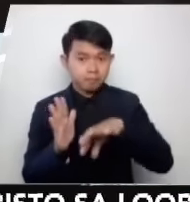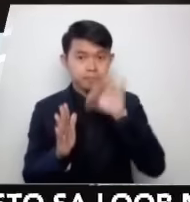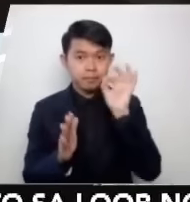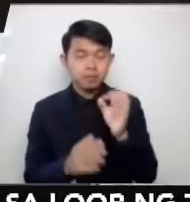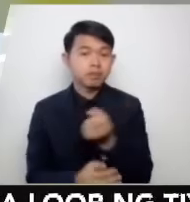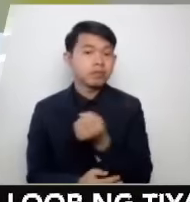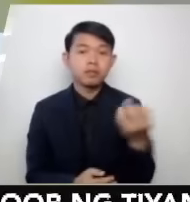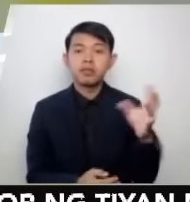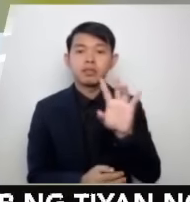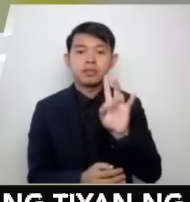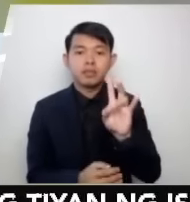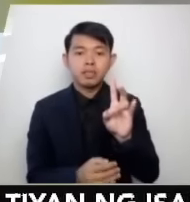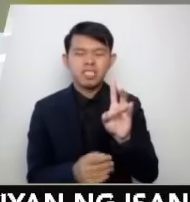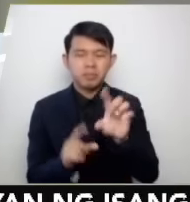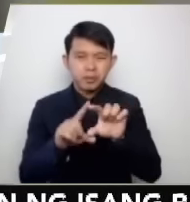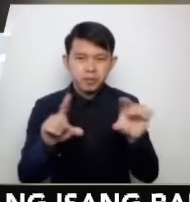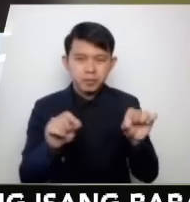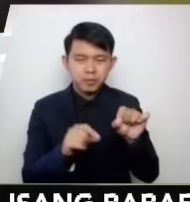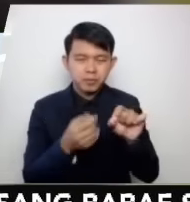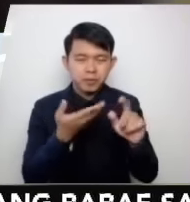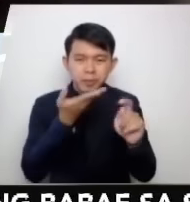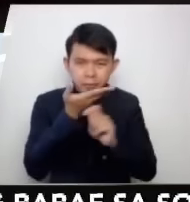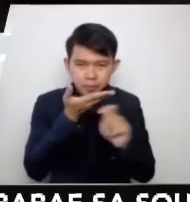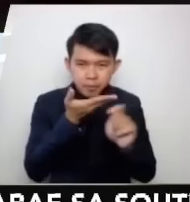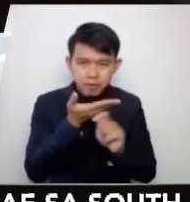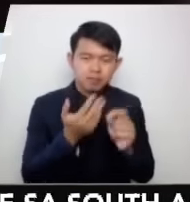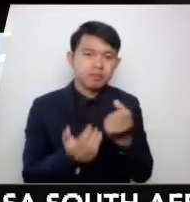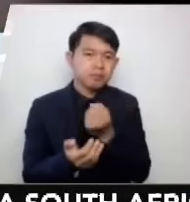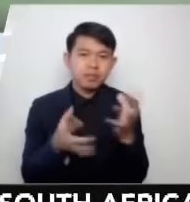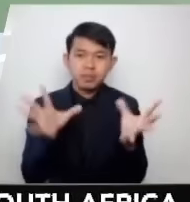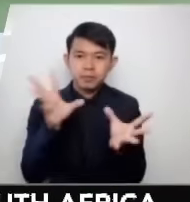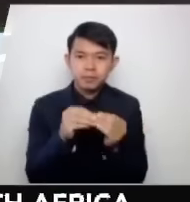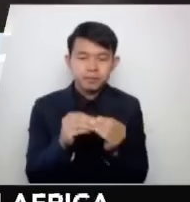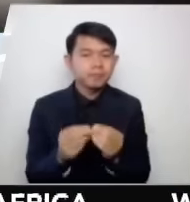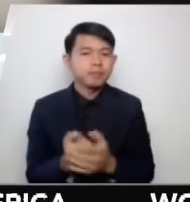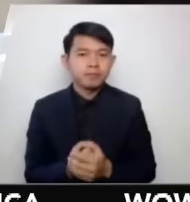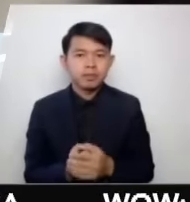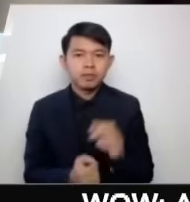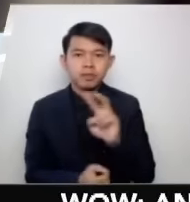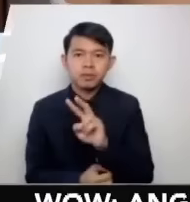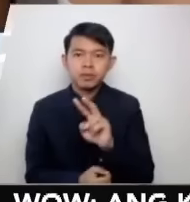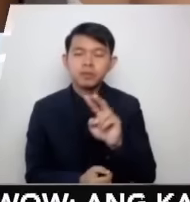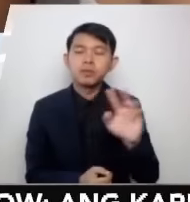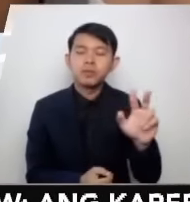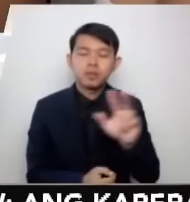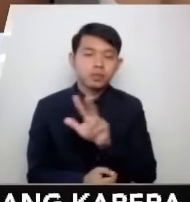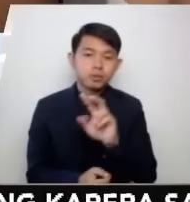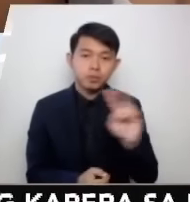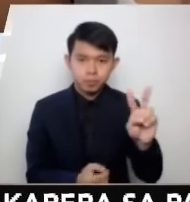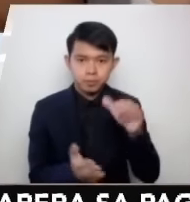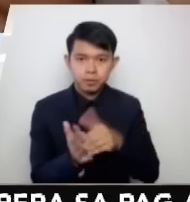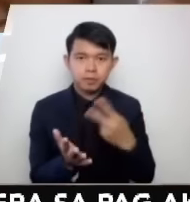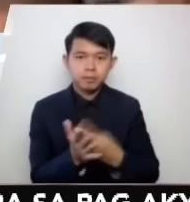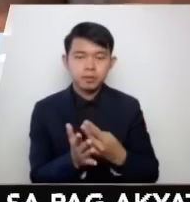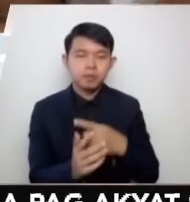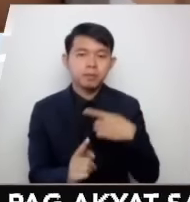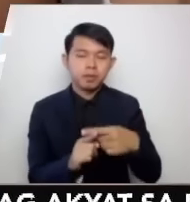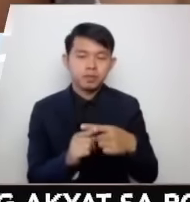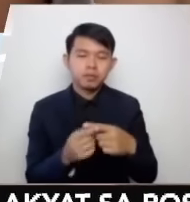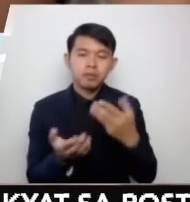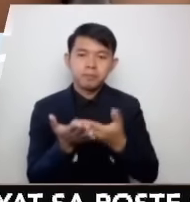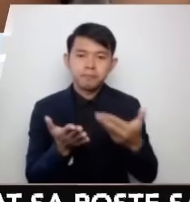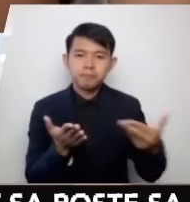hinihinalang shabu na may street value na mahigit 52,000 pesos at iba pang drug paraphernalia. Tumangging magbigay ng pahayag sa harap